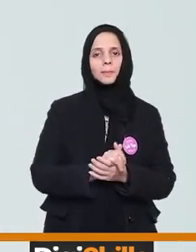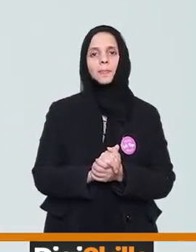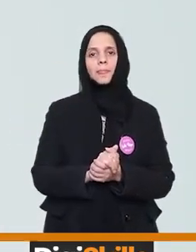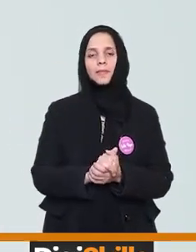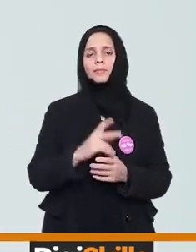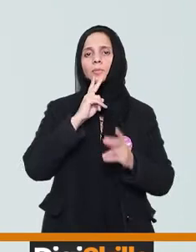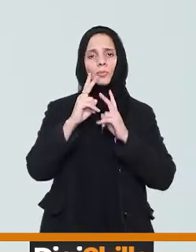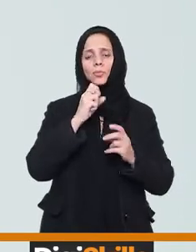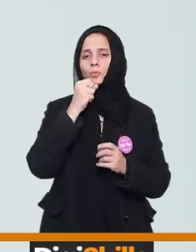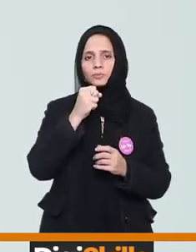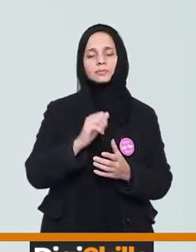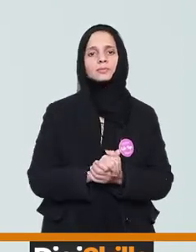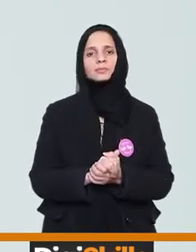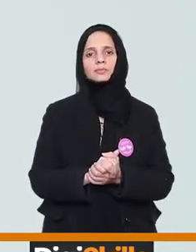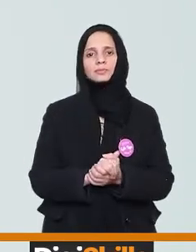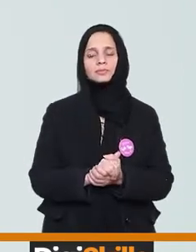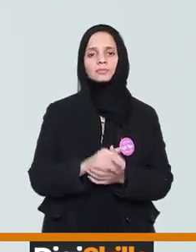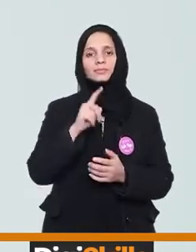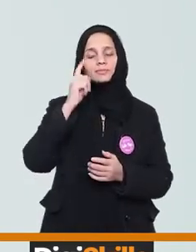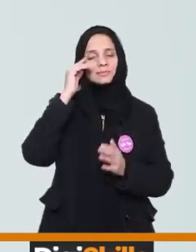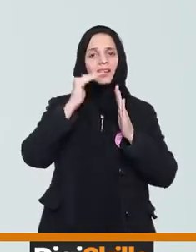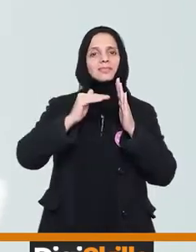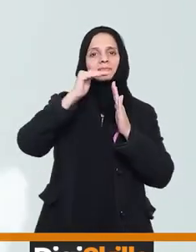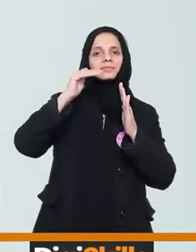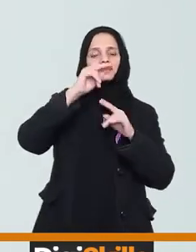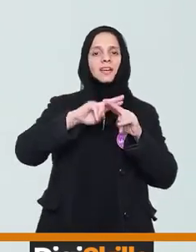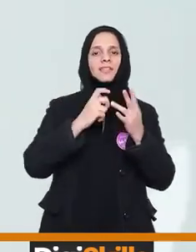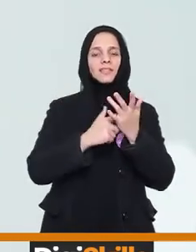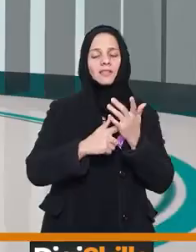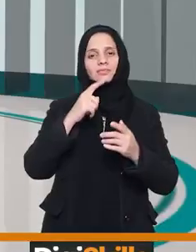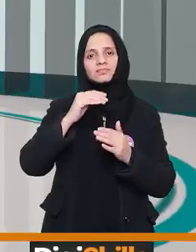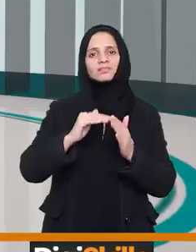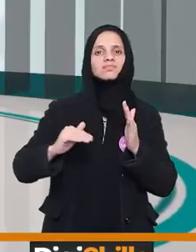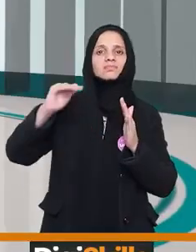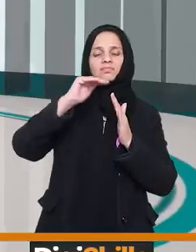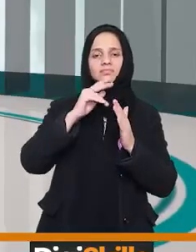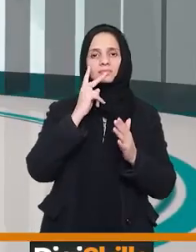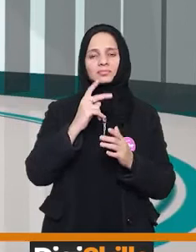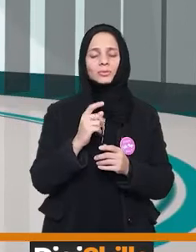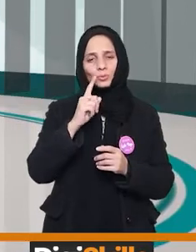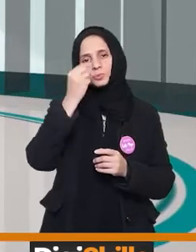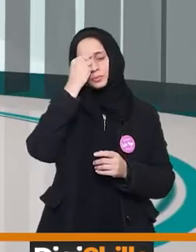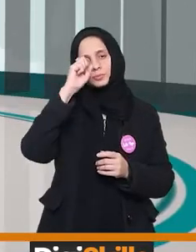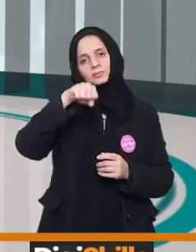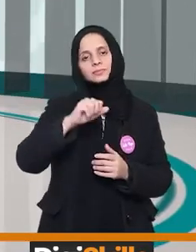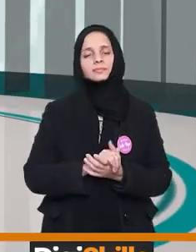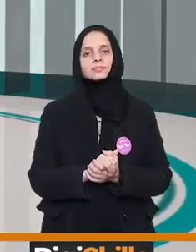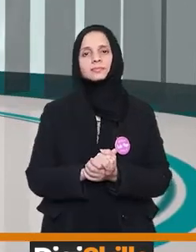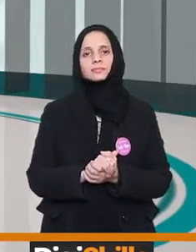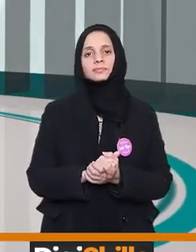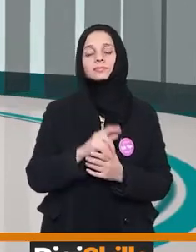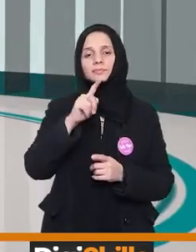سکتے اور بول بھی نہیں سکتے, تو کسی نہ کسی مقام پہ آ کے فری لانس کیریئر میں آپ تنگ ہونا شروع ہو